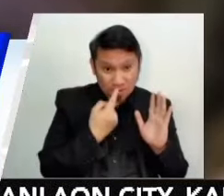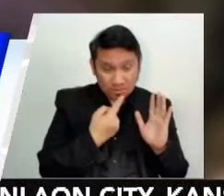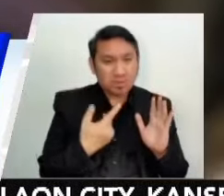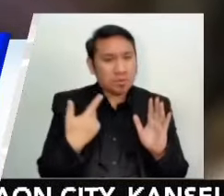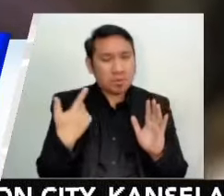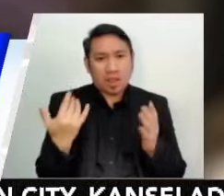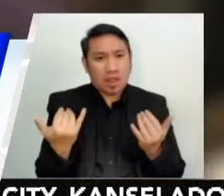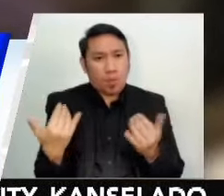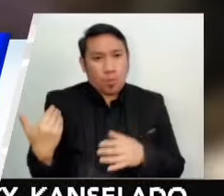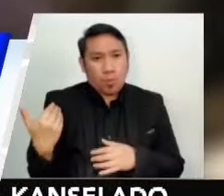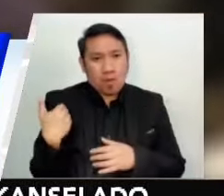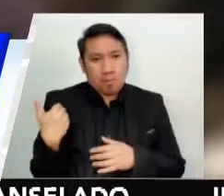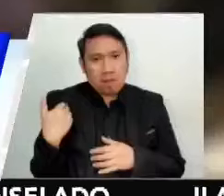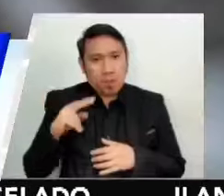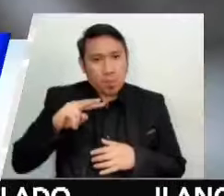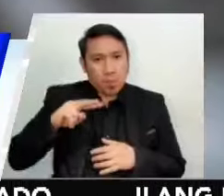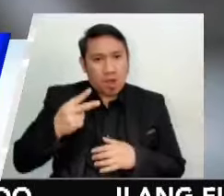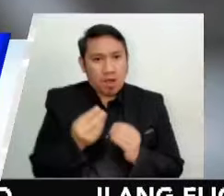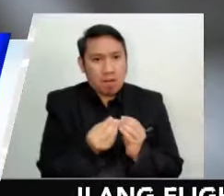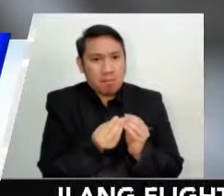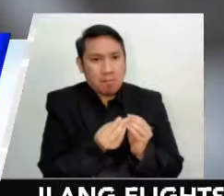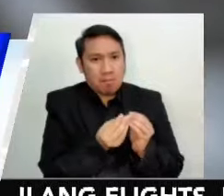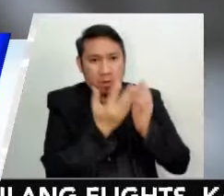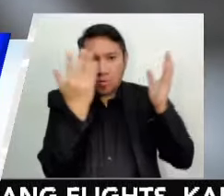yung explosive eruption yesterday.